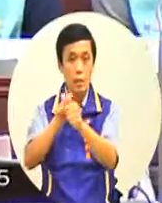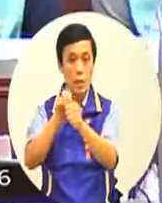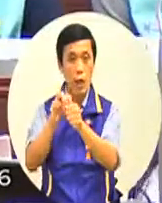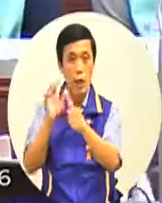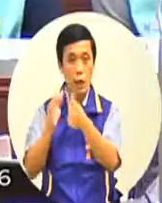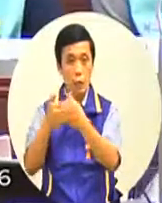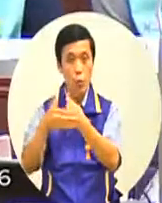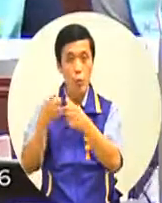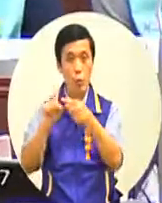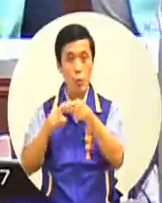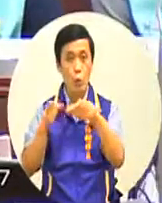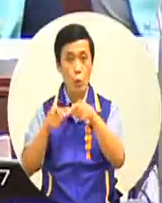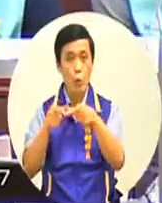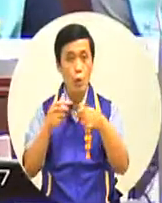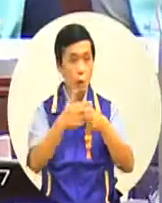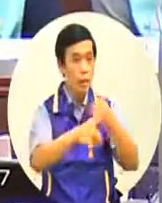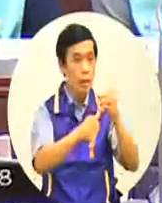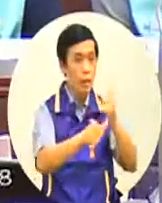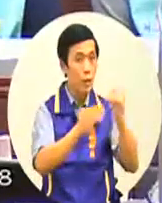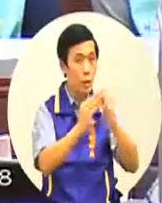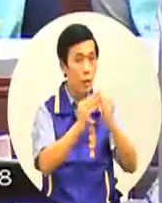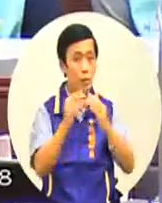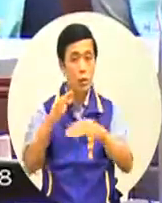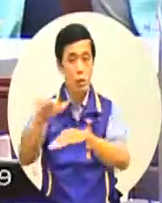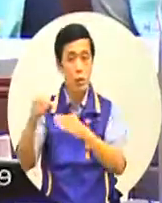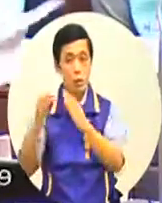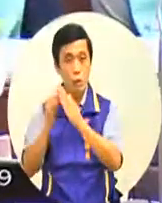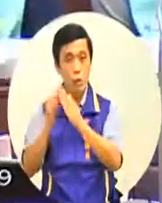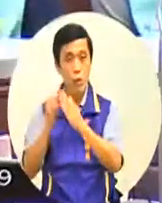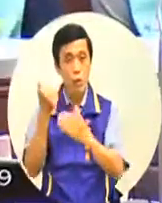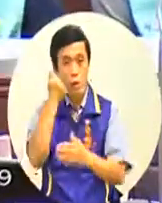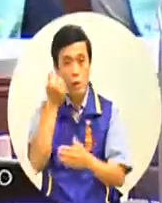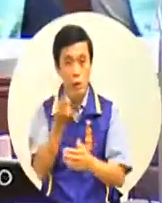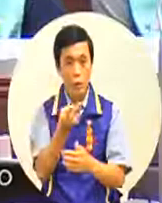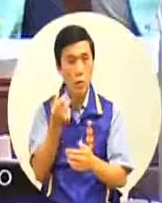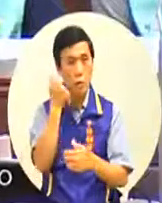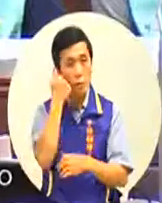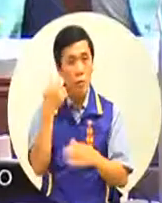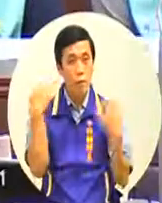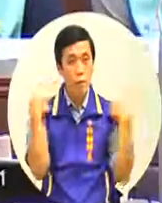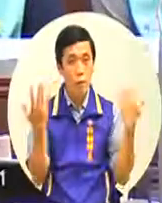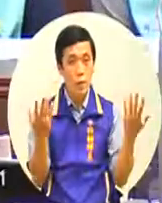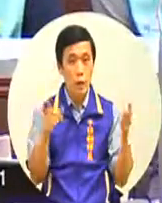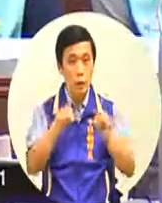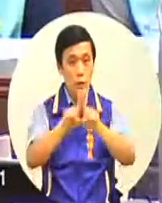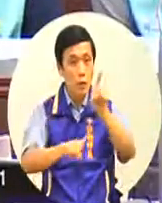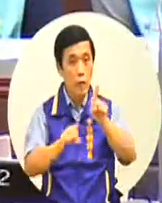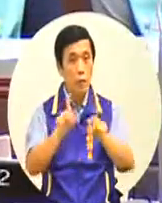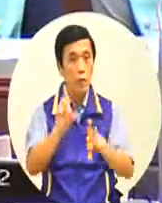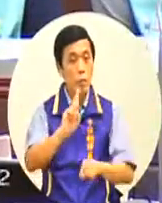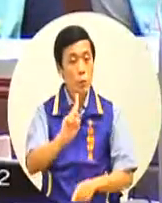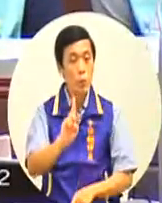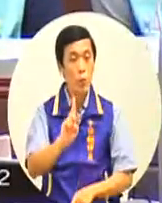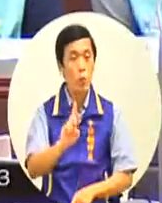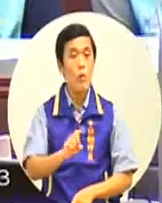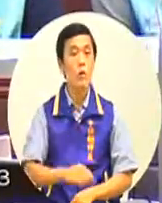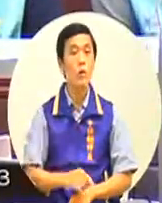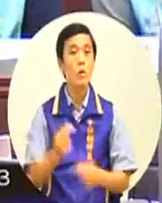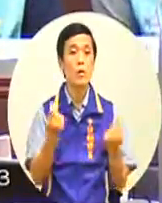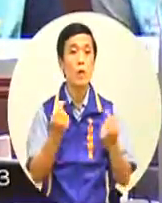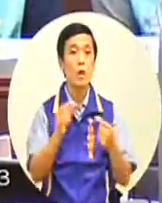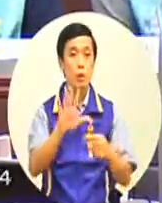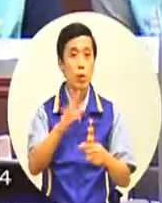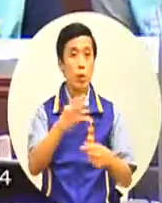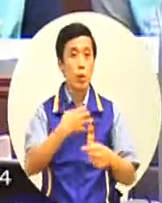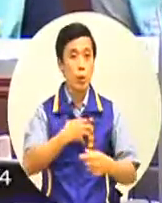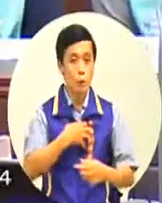是谁？那是哪一类的人要去养护中心，哪一类的人去护理之家？那它的差别是什么？的确就是像刚才有一些喘